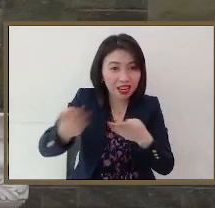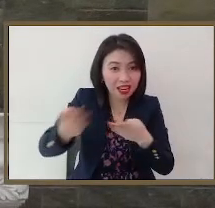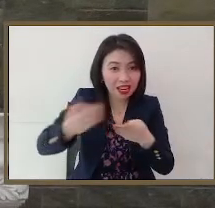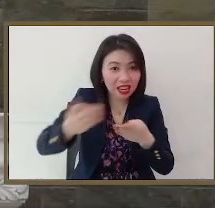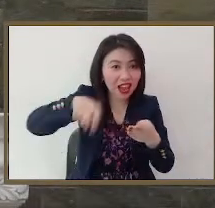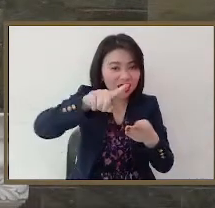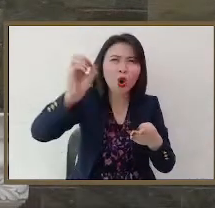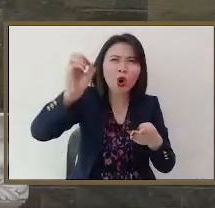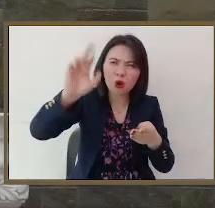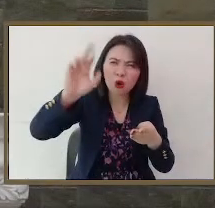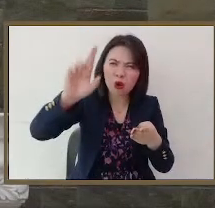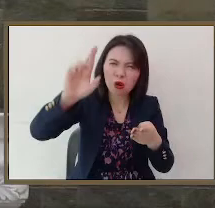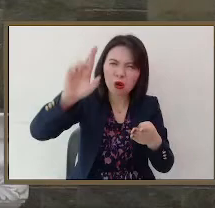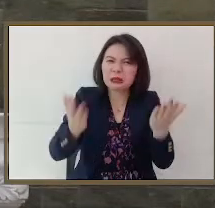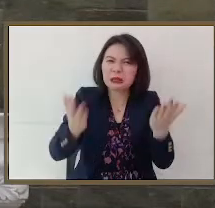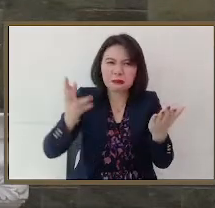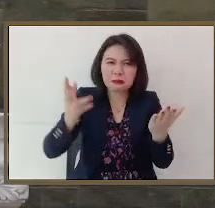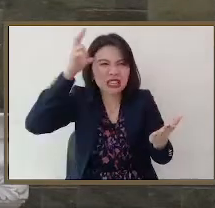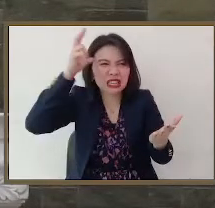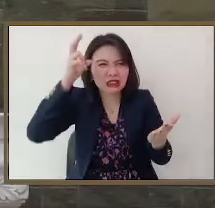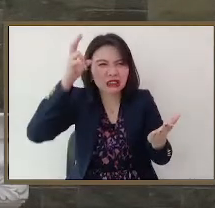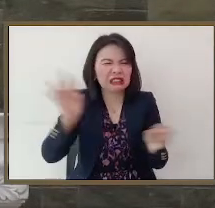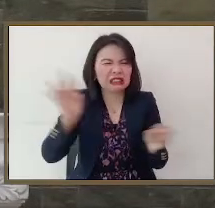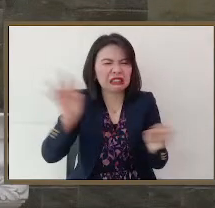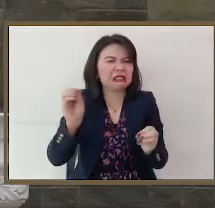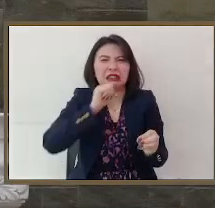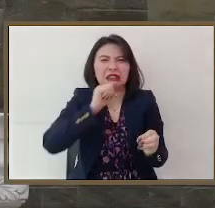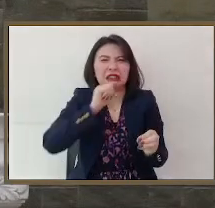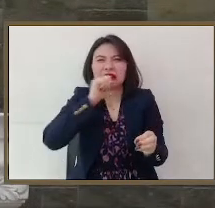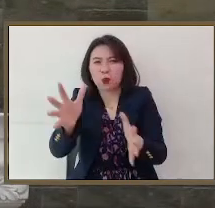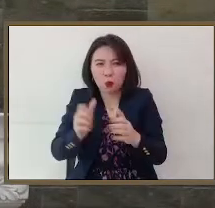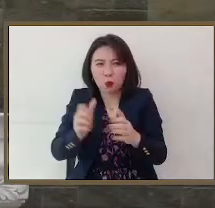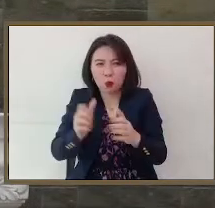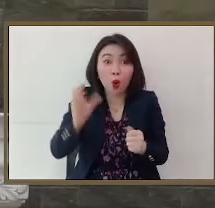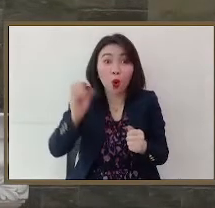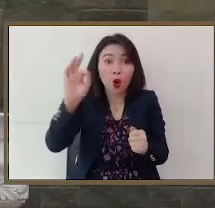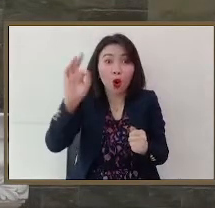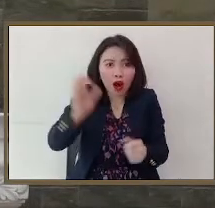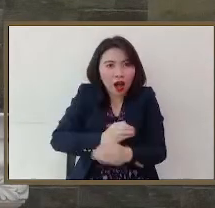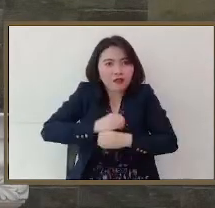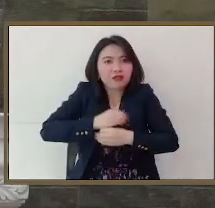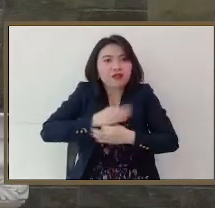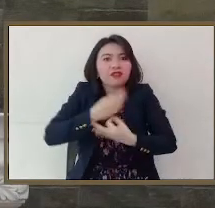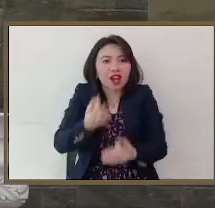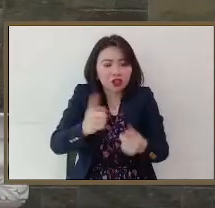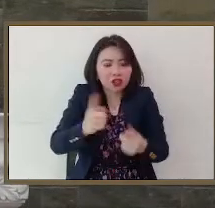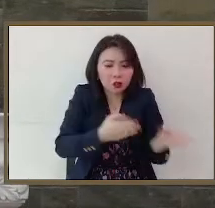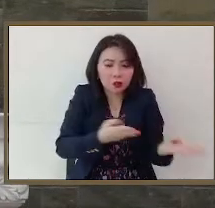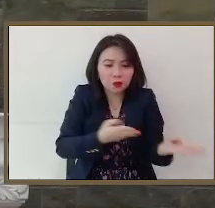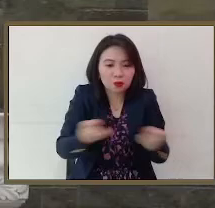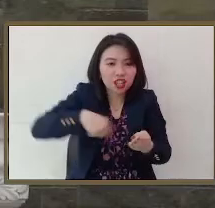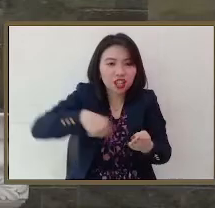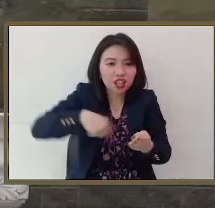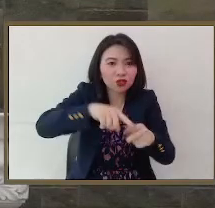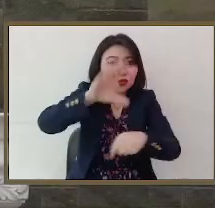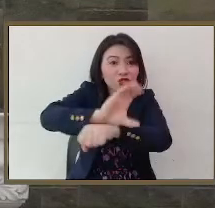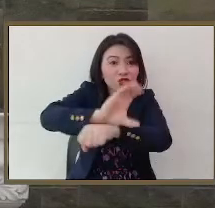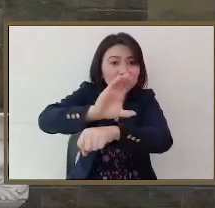ng Diablo o maaaring natatakot ang Diablo na dalhin ang bawat isa sa atin sa templo ng